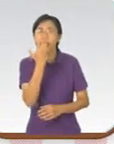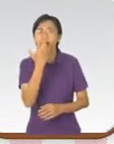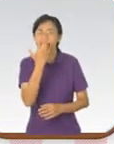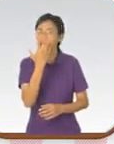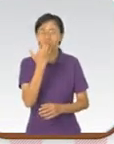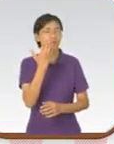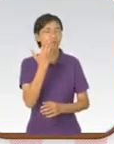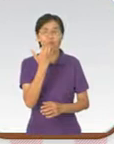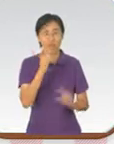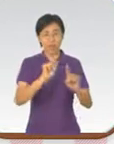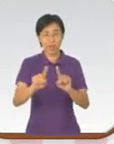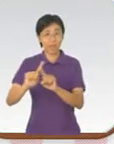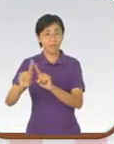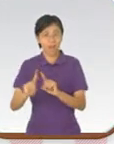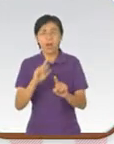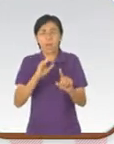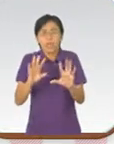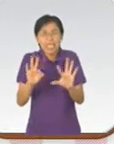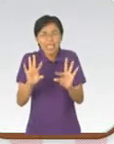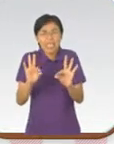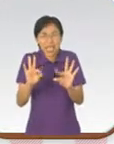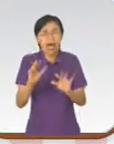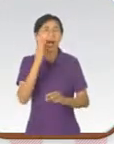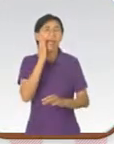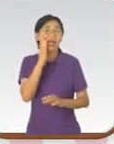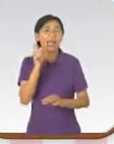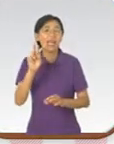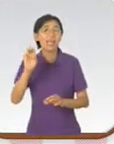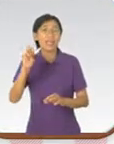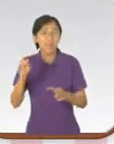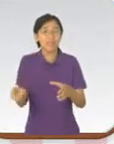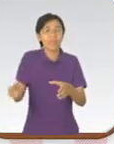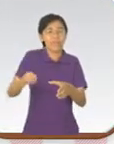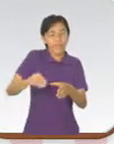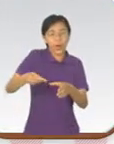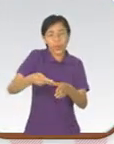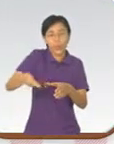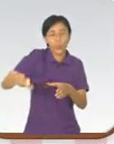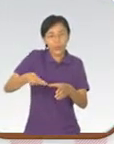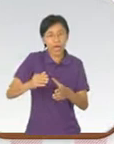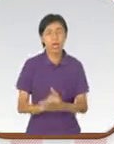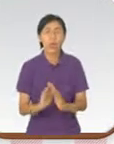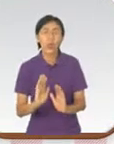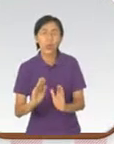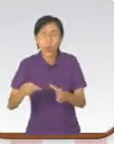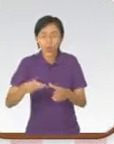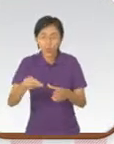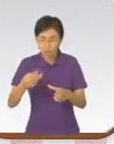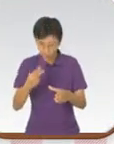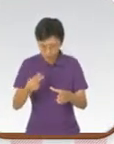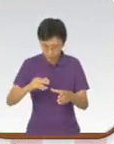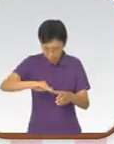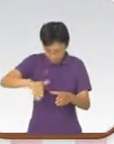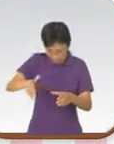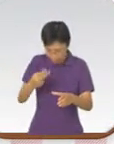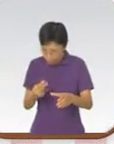ดที่ไม่เท่ากันถ้ามันหนืดมากอาจจะต้องเพิ่มครี ม นะคะแต่ว่าใส่ให้ที่บอกว่าให้ค่อยๆใส่ทีละนิดเนี่ยอีกทีนึงก็คือดูด้วยว่าเอ๊ะใ